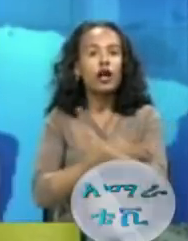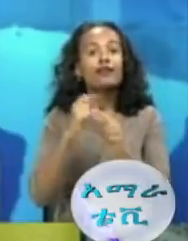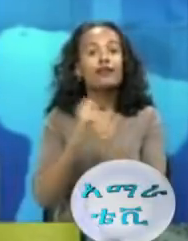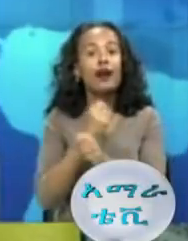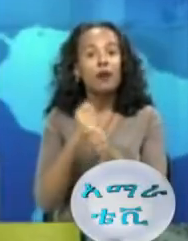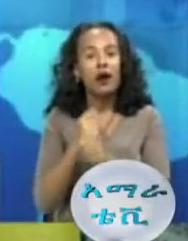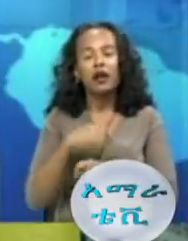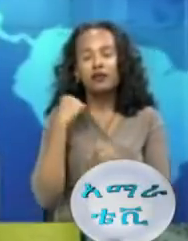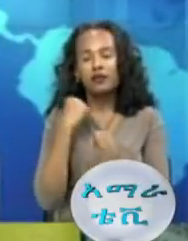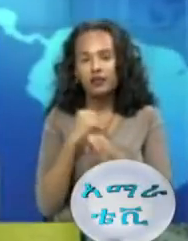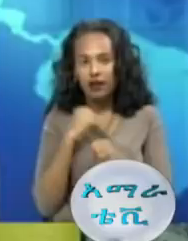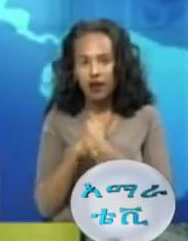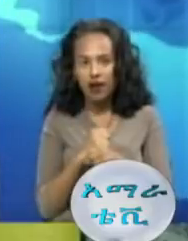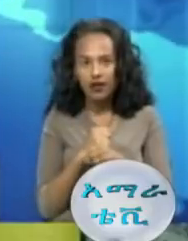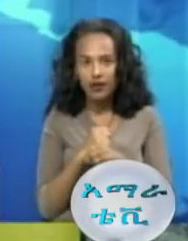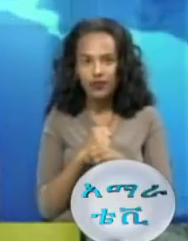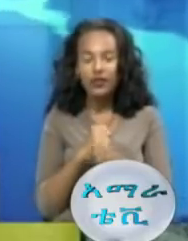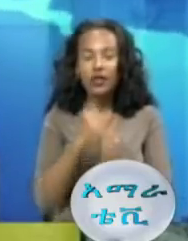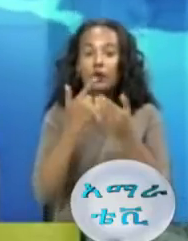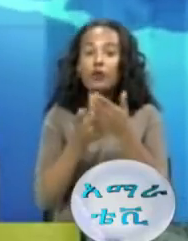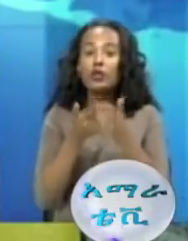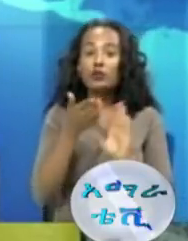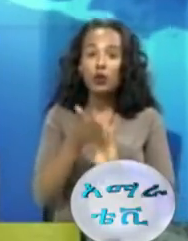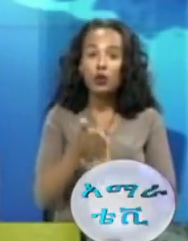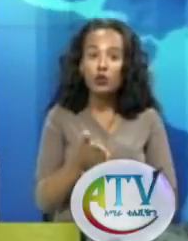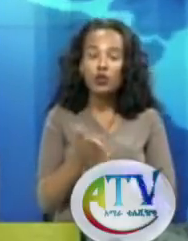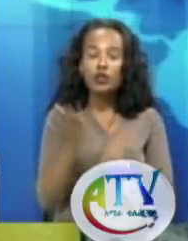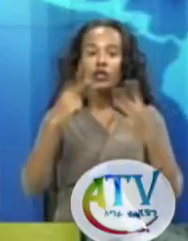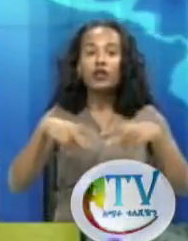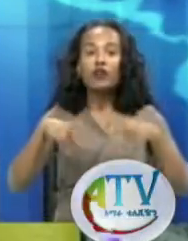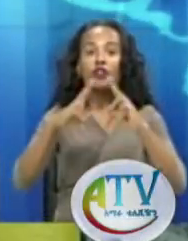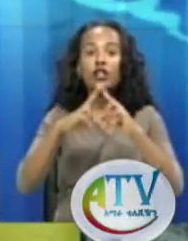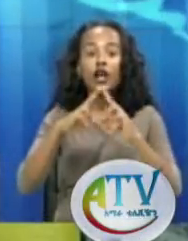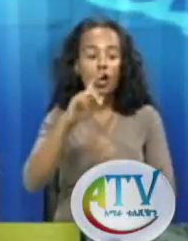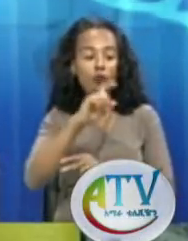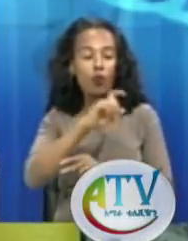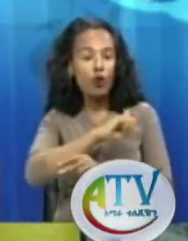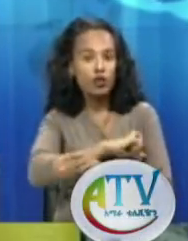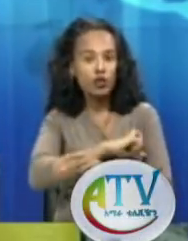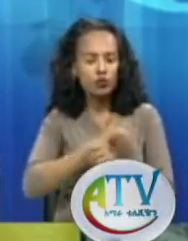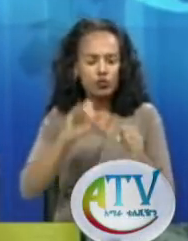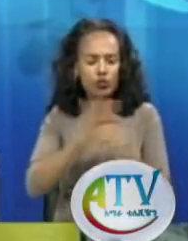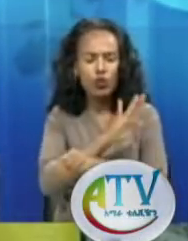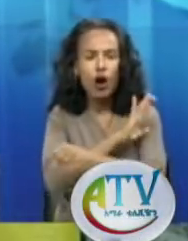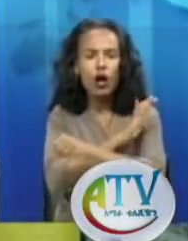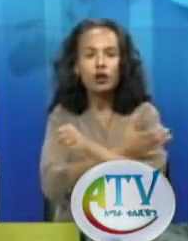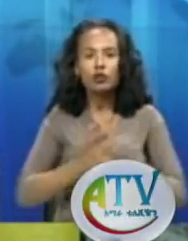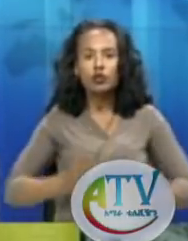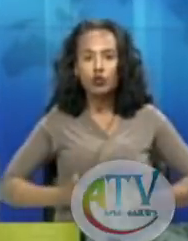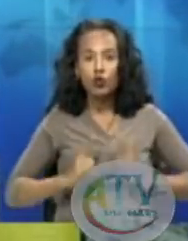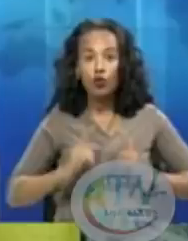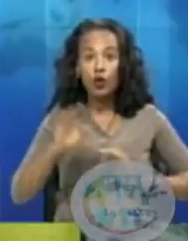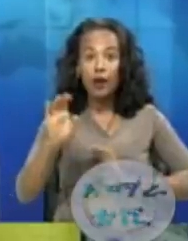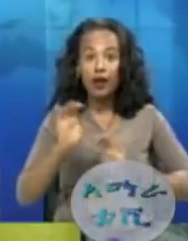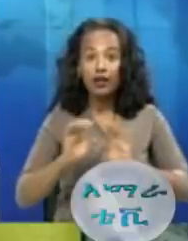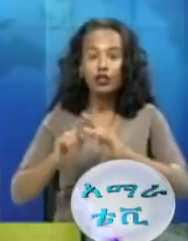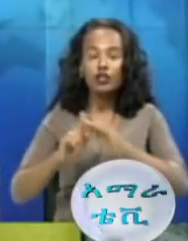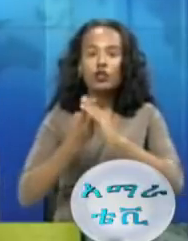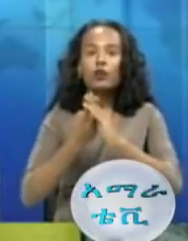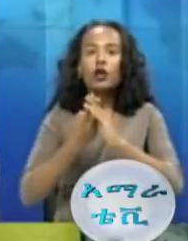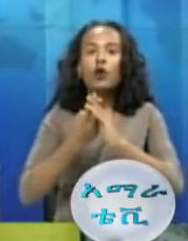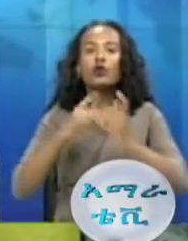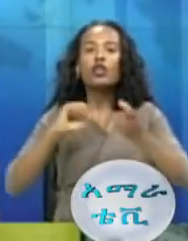ተግባራት ይሰራሉ። በዚህ ረገድ የፌዴራል ፖሊስ ብቁ አቅም እንዲኖረው ለማድረግ የተጀመረው የሪፎርም